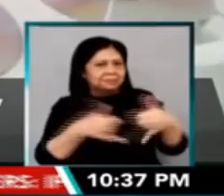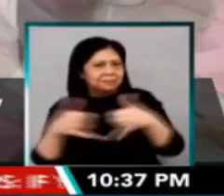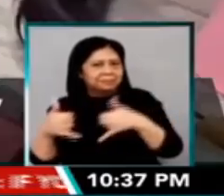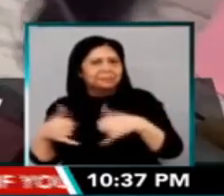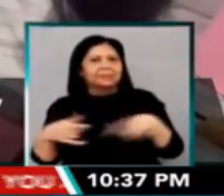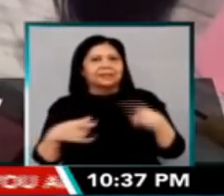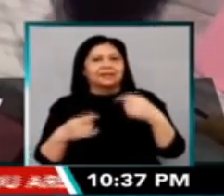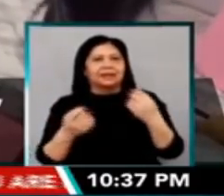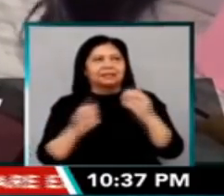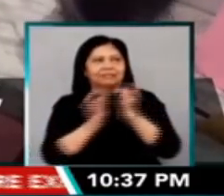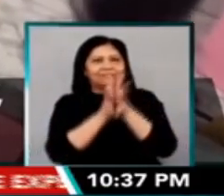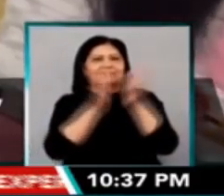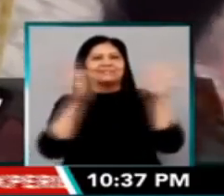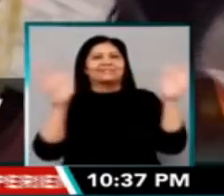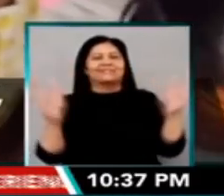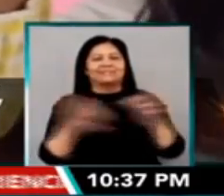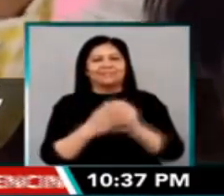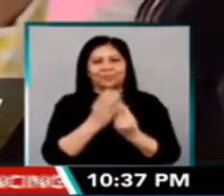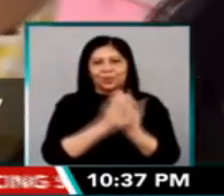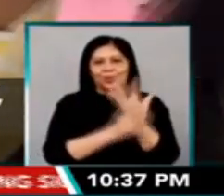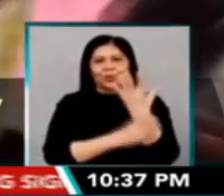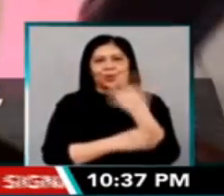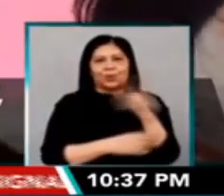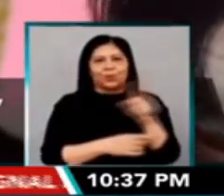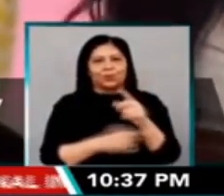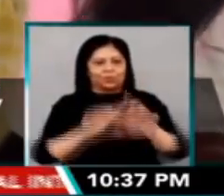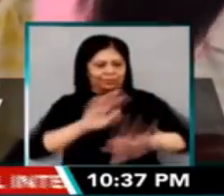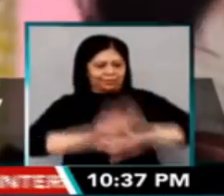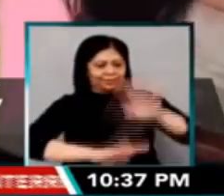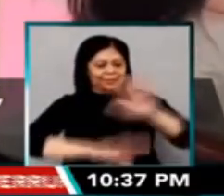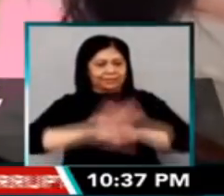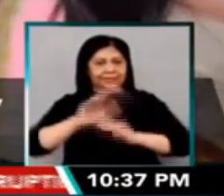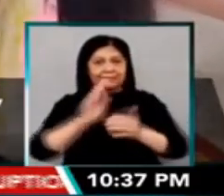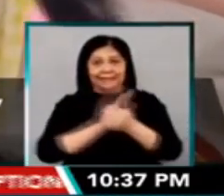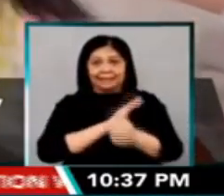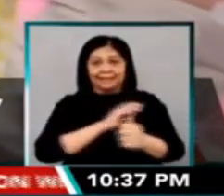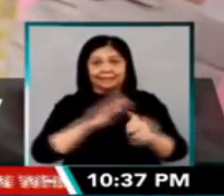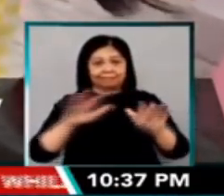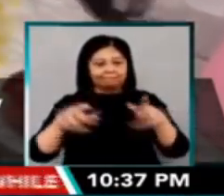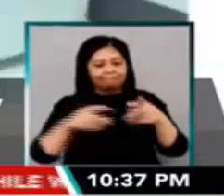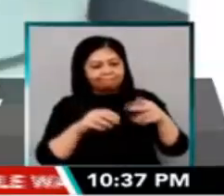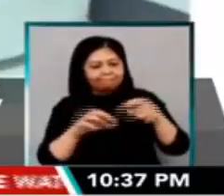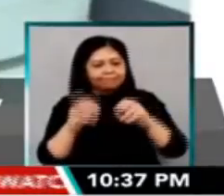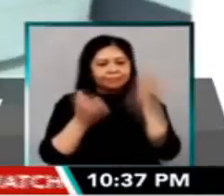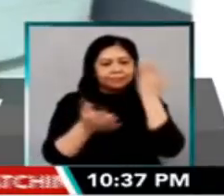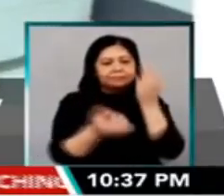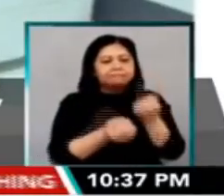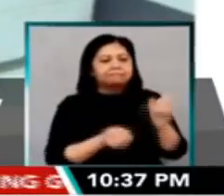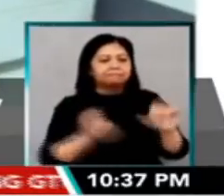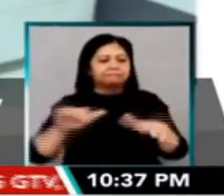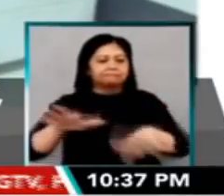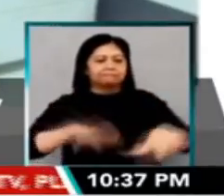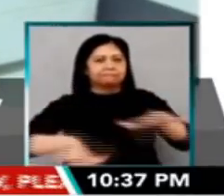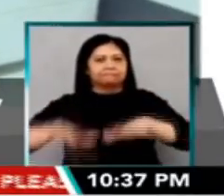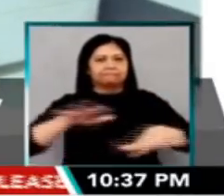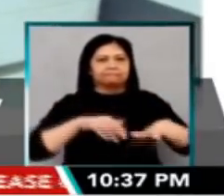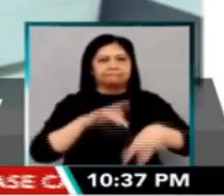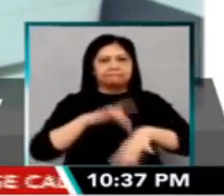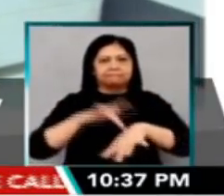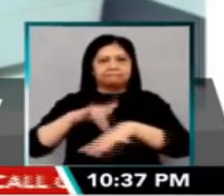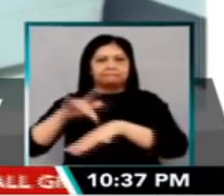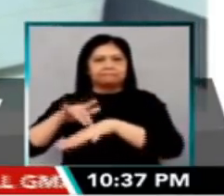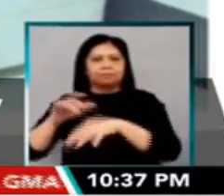lumalawak. Yung mga motor skills nila, yung pagkakat-kat nila, kunyari pagluluto-luto. Tapos lalo silang